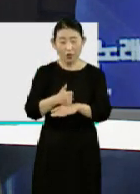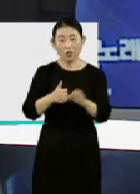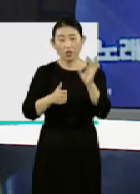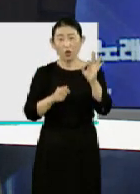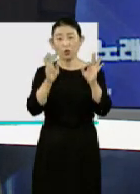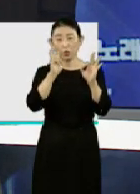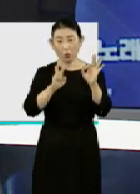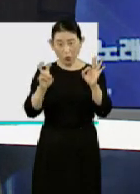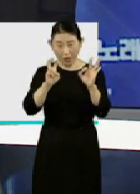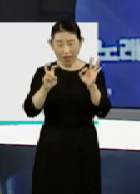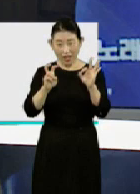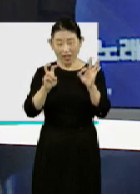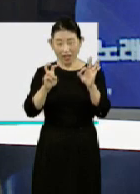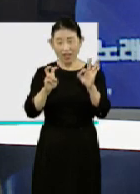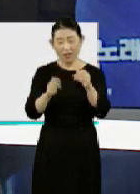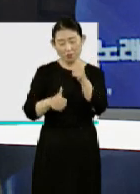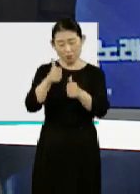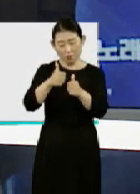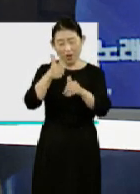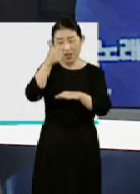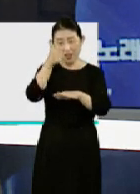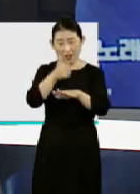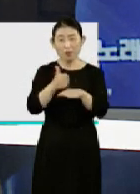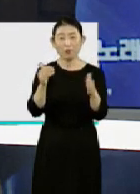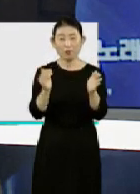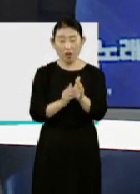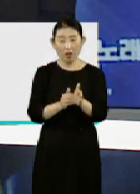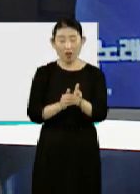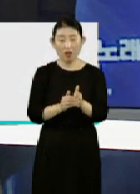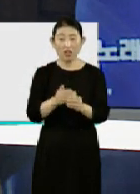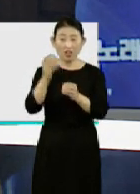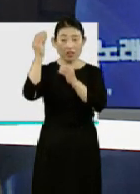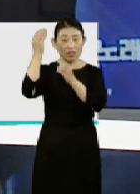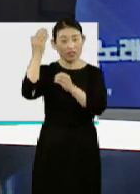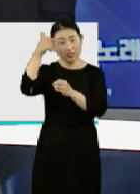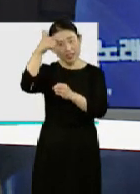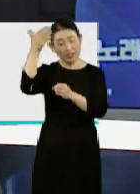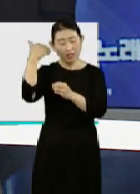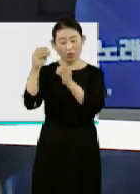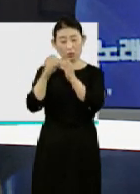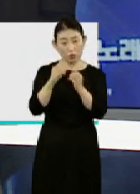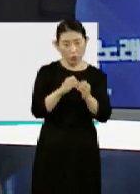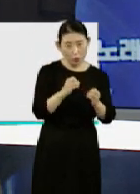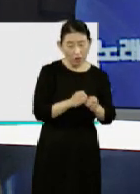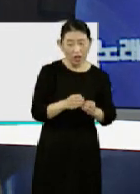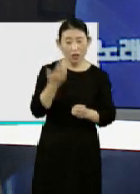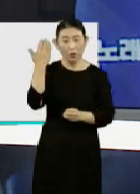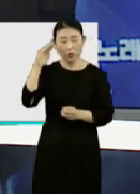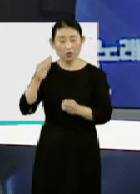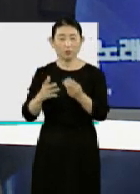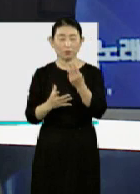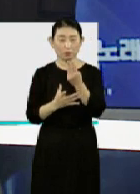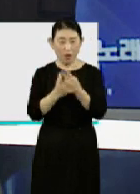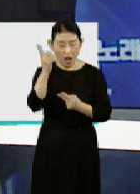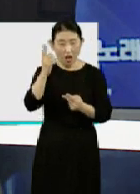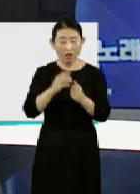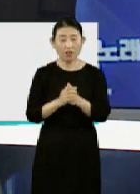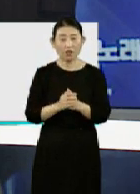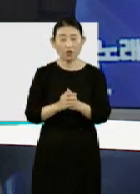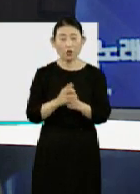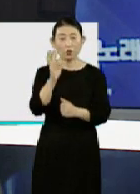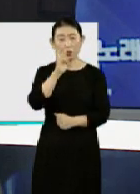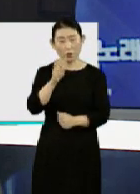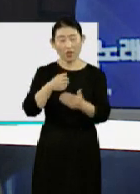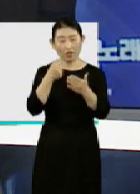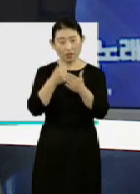10곡이 열띤 경연을 펼쳤는데 전통과 현대, 특히 우리 소리를 접목한 대상곡은 앞으로 충남을 대표하는